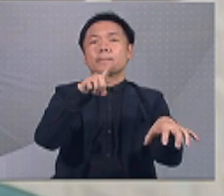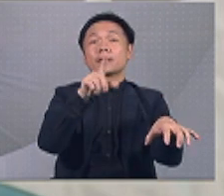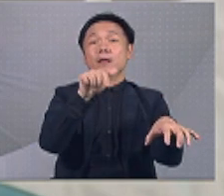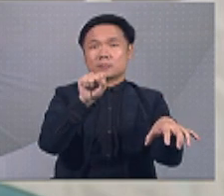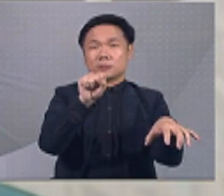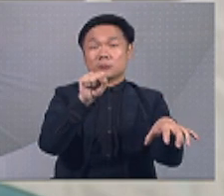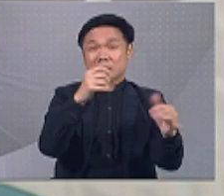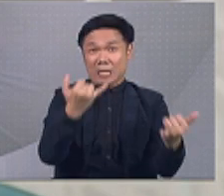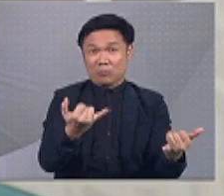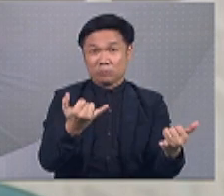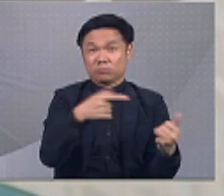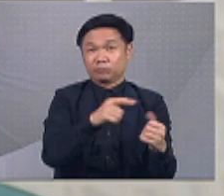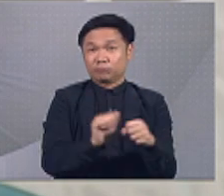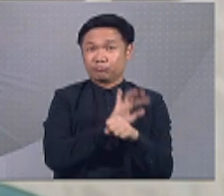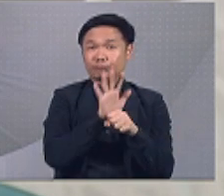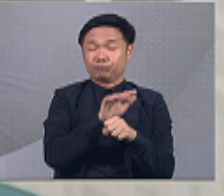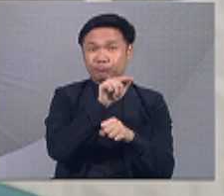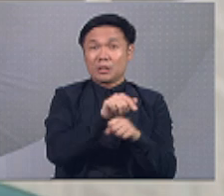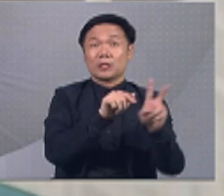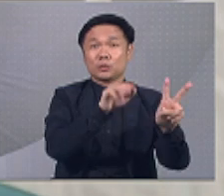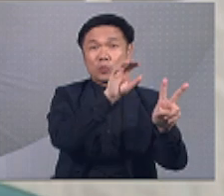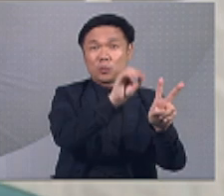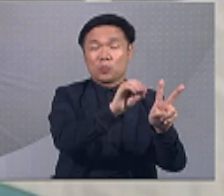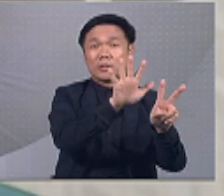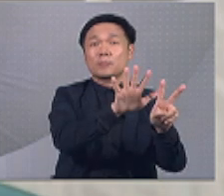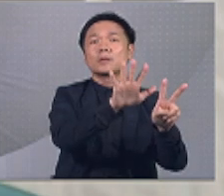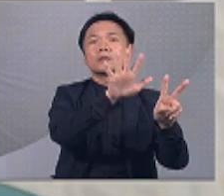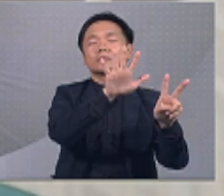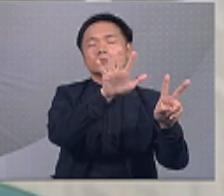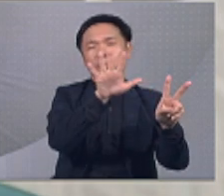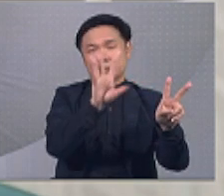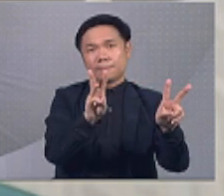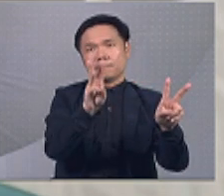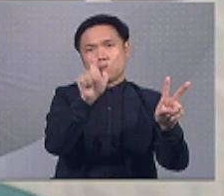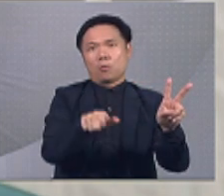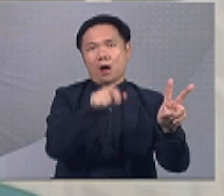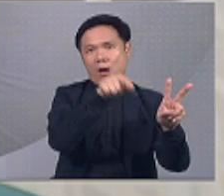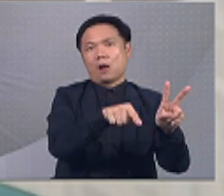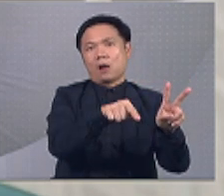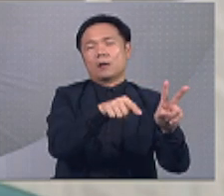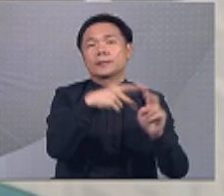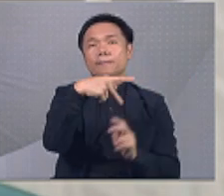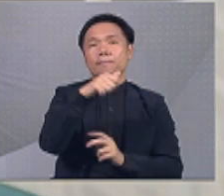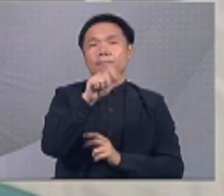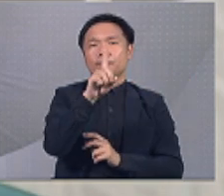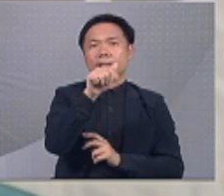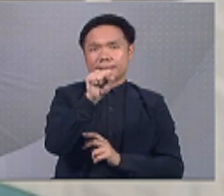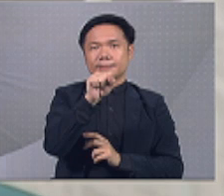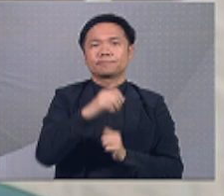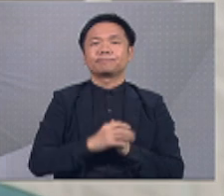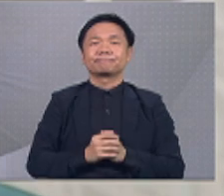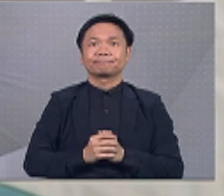jumlah Keys postico 19 sebanyak 256k Hai kiss-kiss postif Leste ini